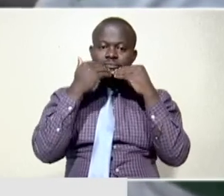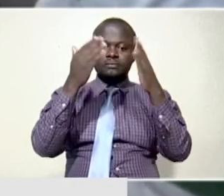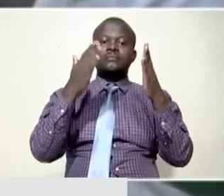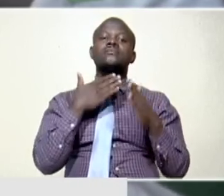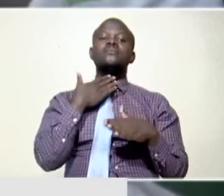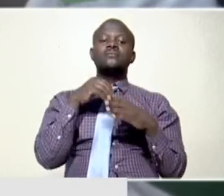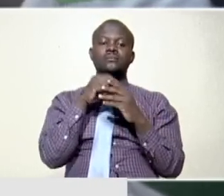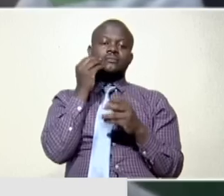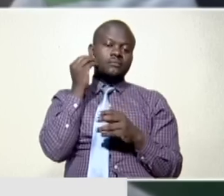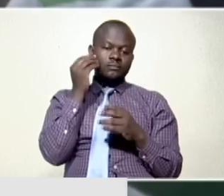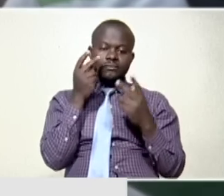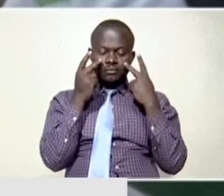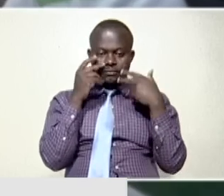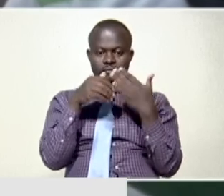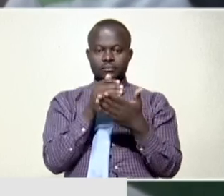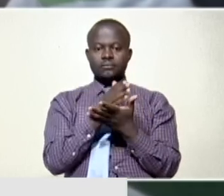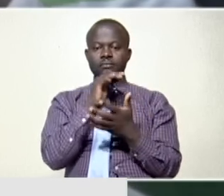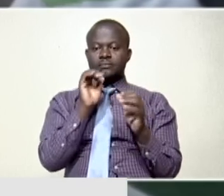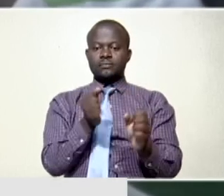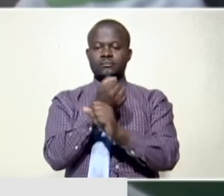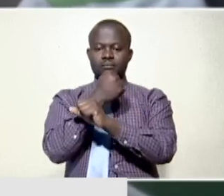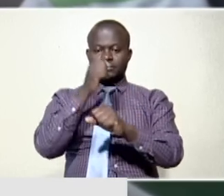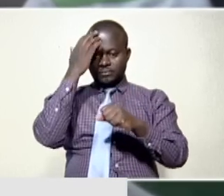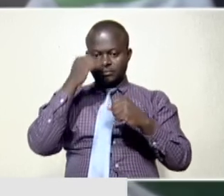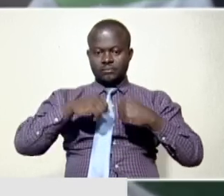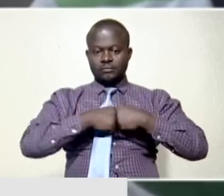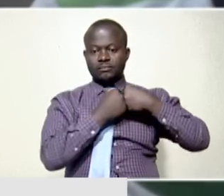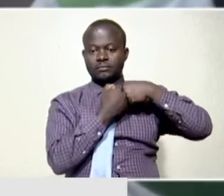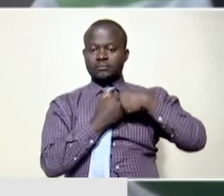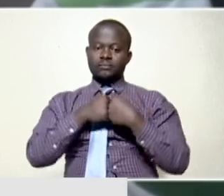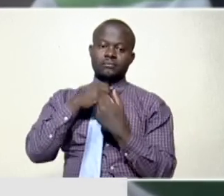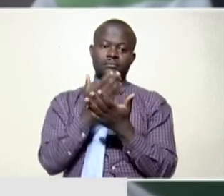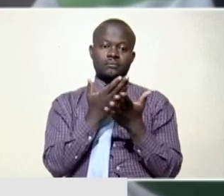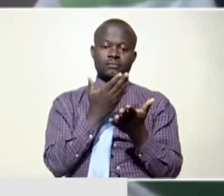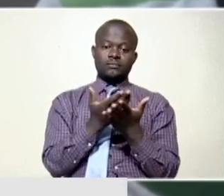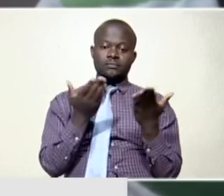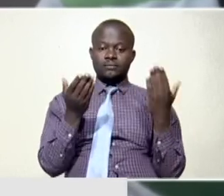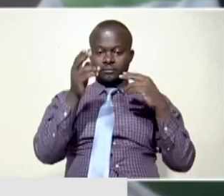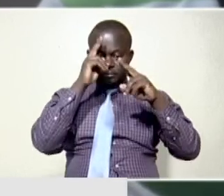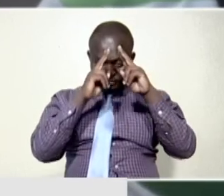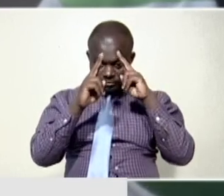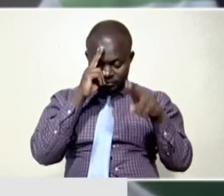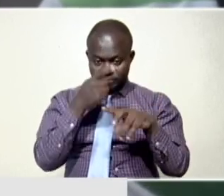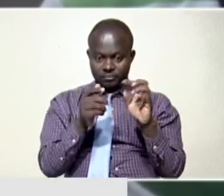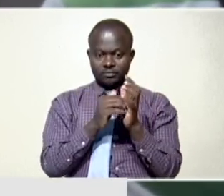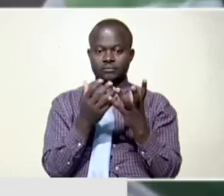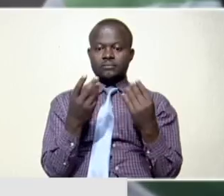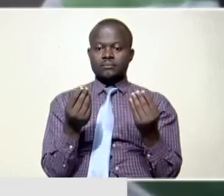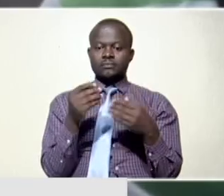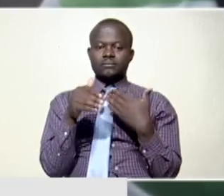byifuzwa mu rugo ugasanga mu by'ukuri ntibikunda kubera amakimbirane. Turabasaba rero kubahana no